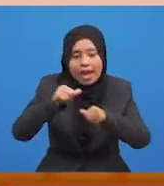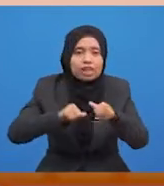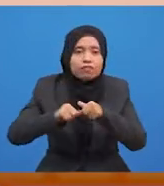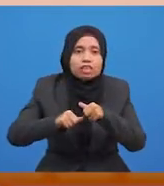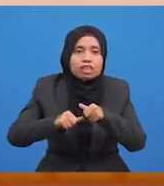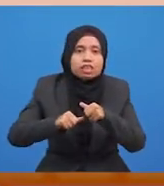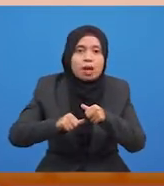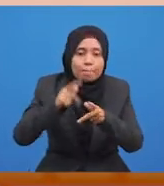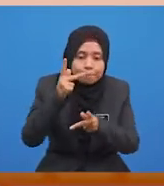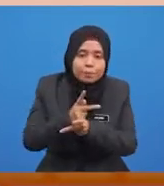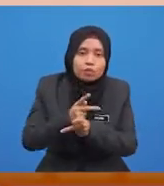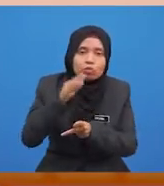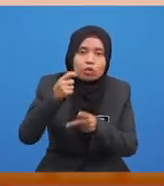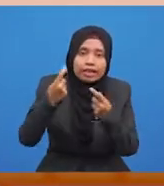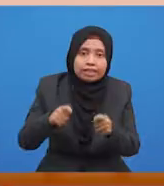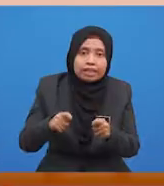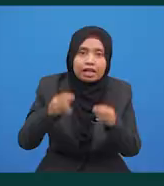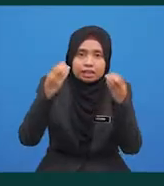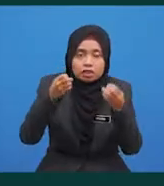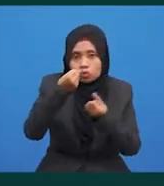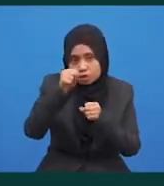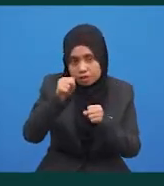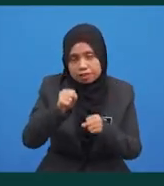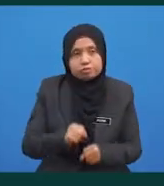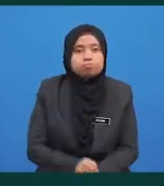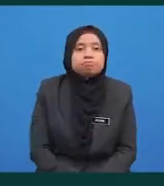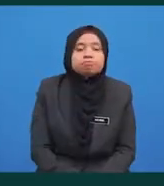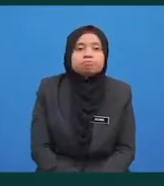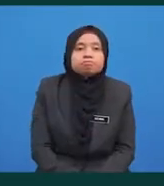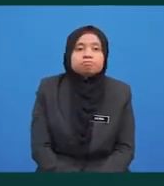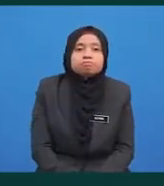aktiviti pengukuhan yang telah cikgu sediakan ini.